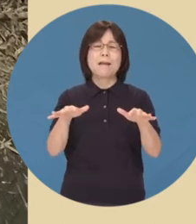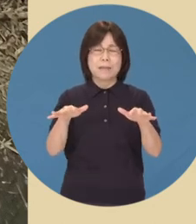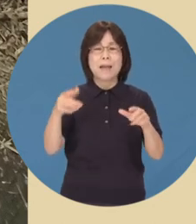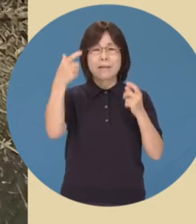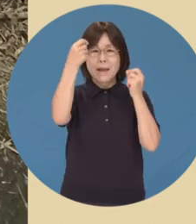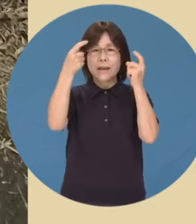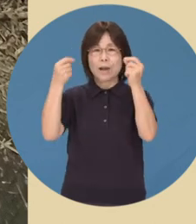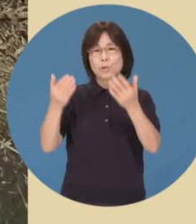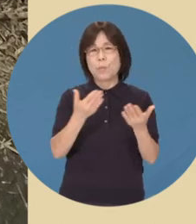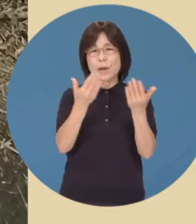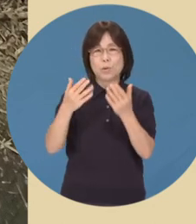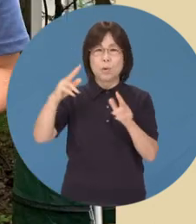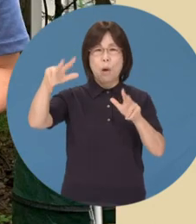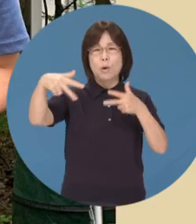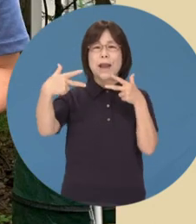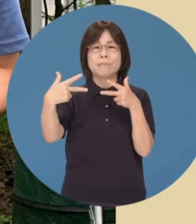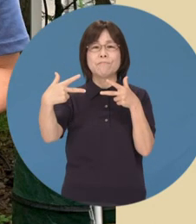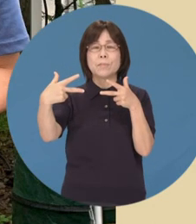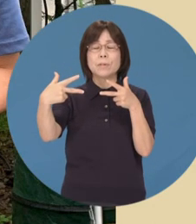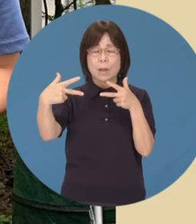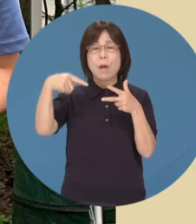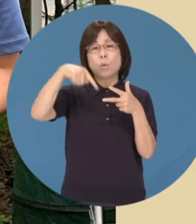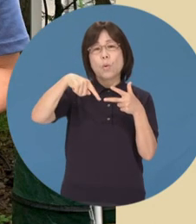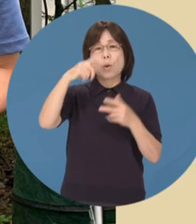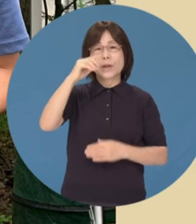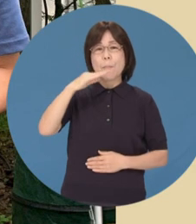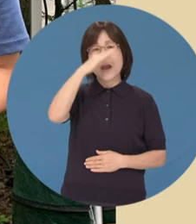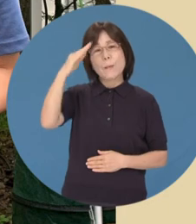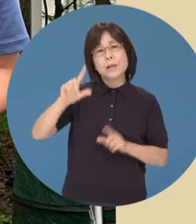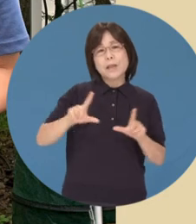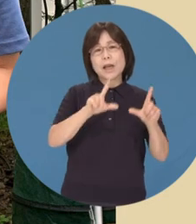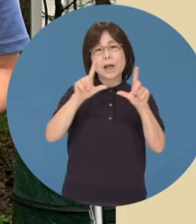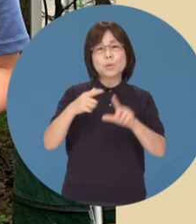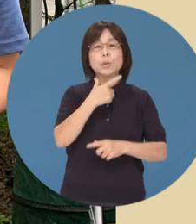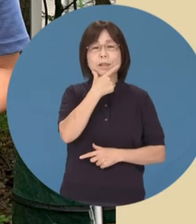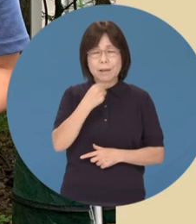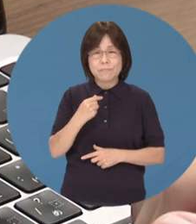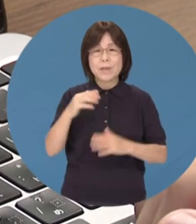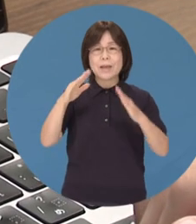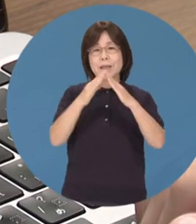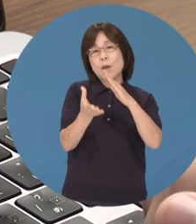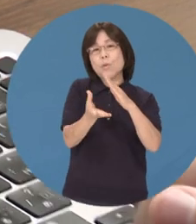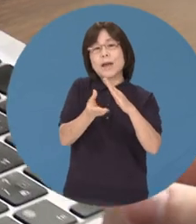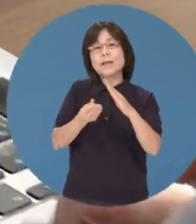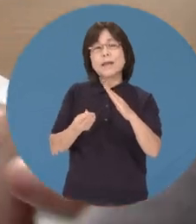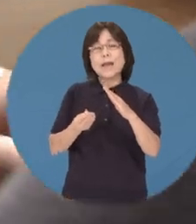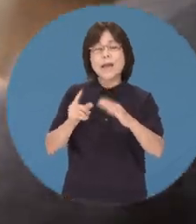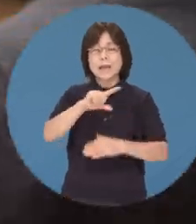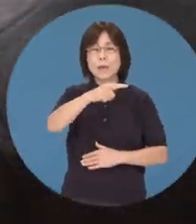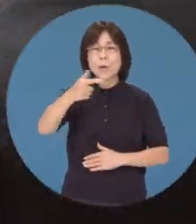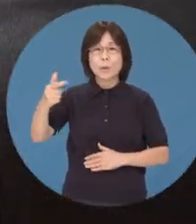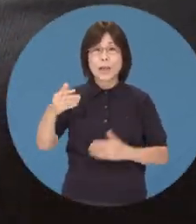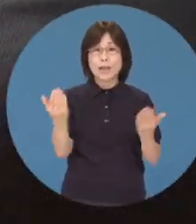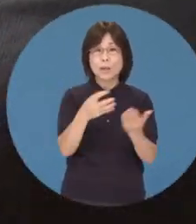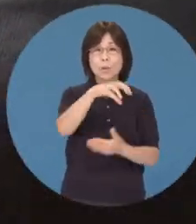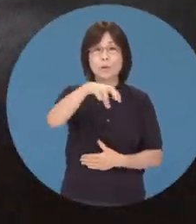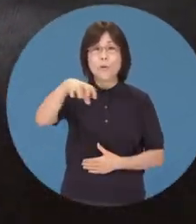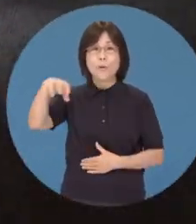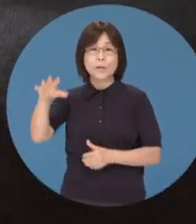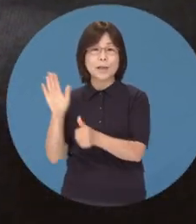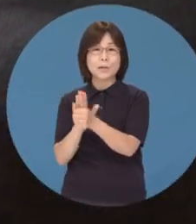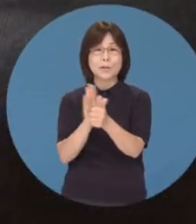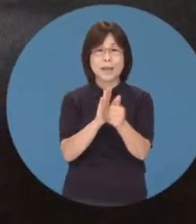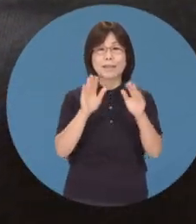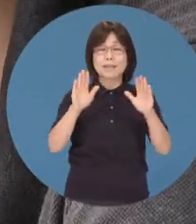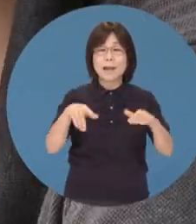って、はい、ちょっと丹波山村に長く住んでみようっていうことで家を貸してもらって、いろんな村内の事業者さんの手伝いに行かせてい